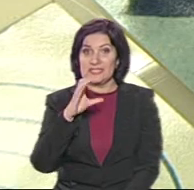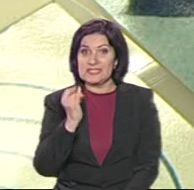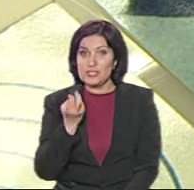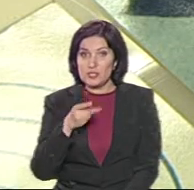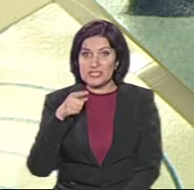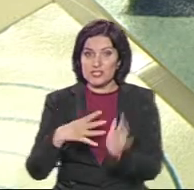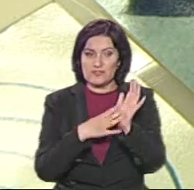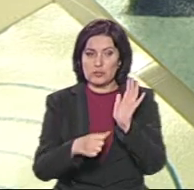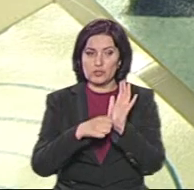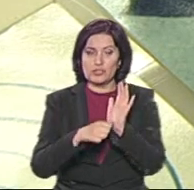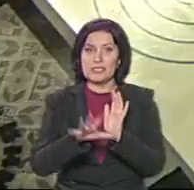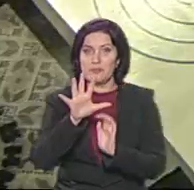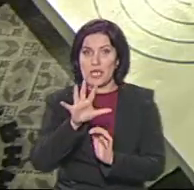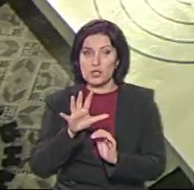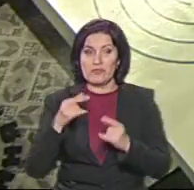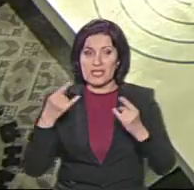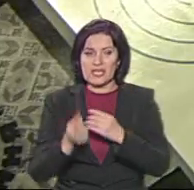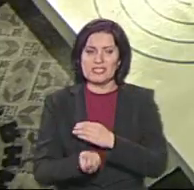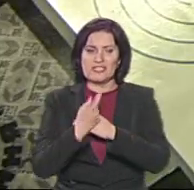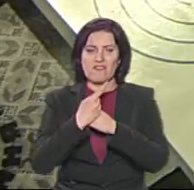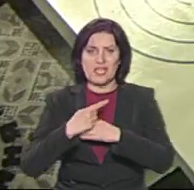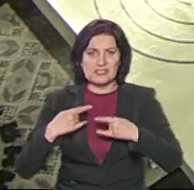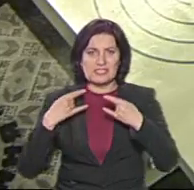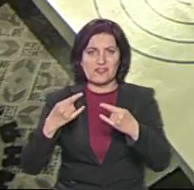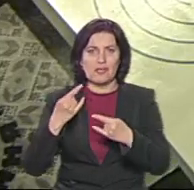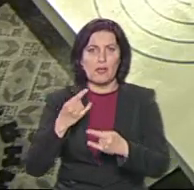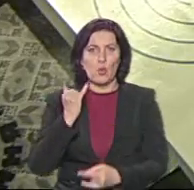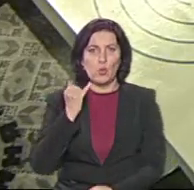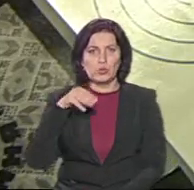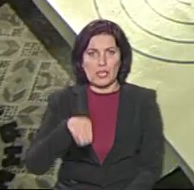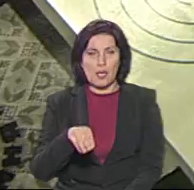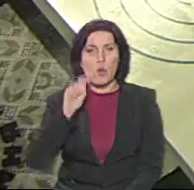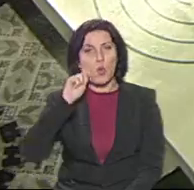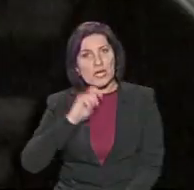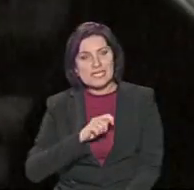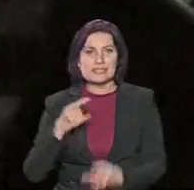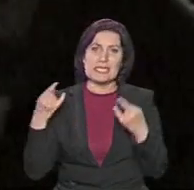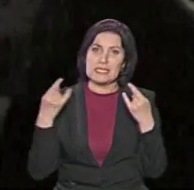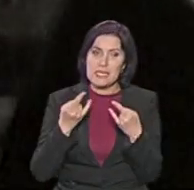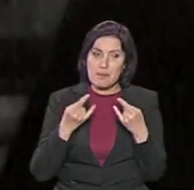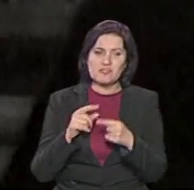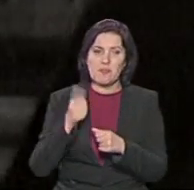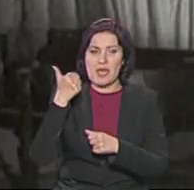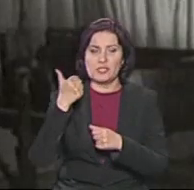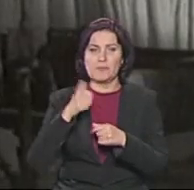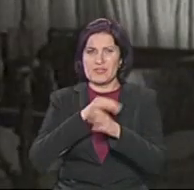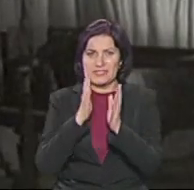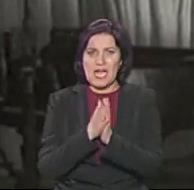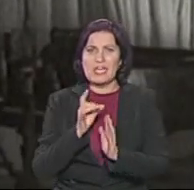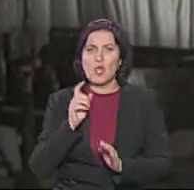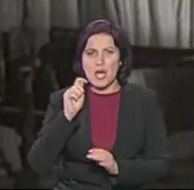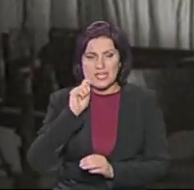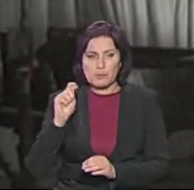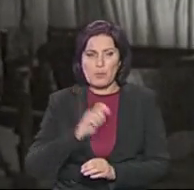20 січня 1965-го на екранах з'являється заставка із літерами УТ – «Українське телебачення». Вперше в ефір виходить